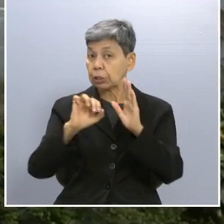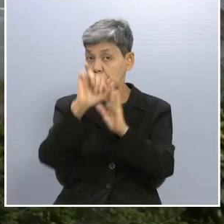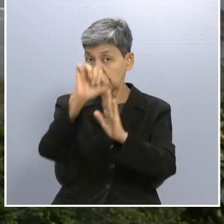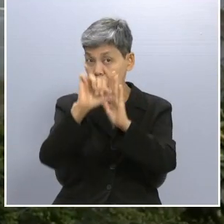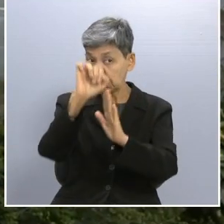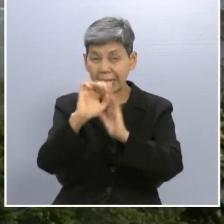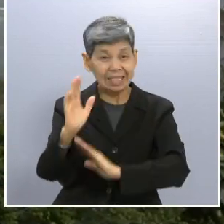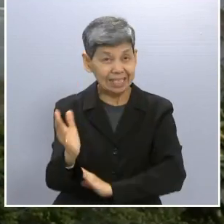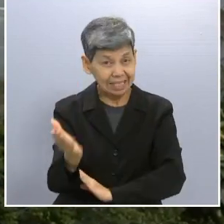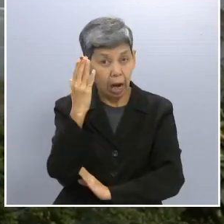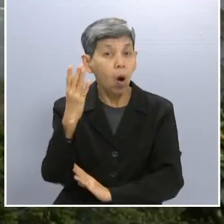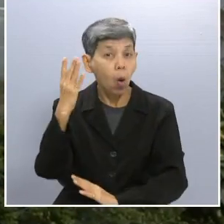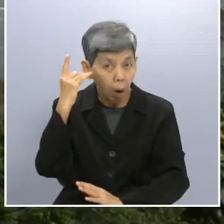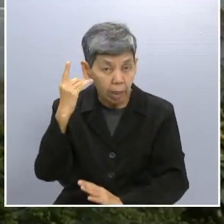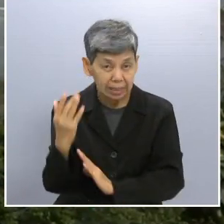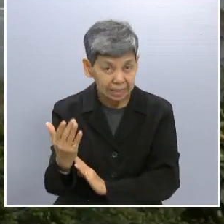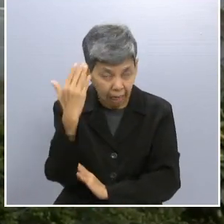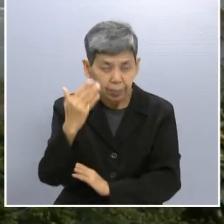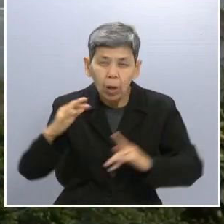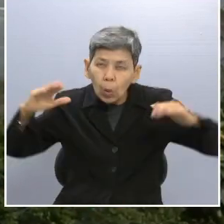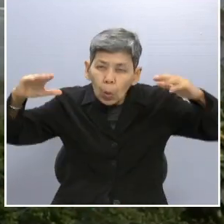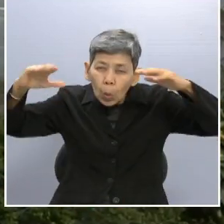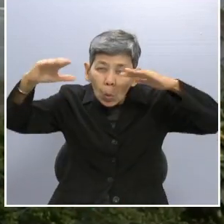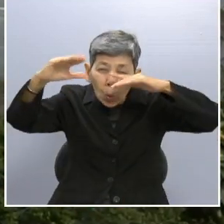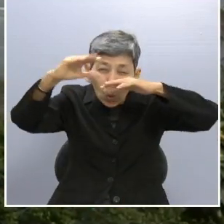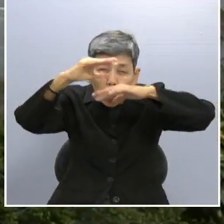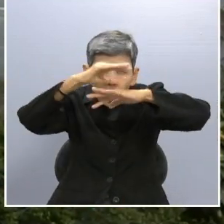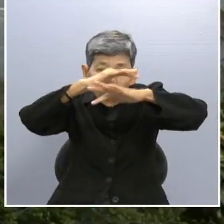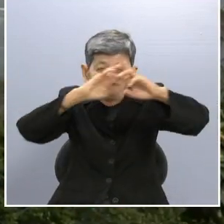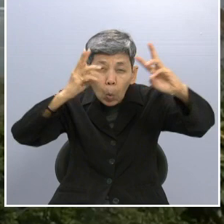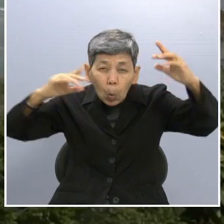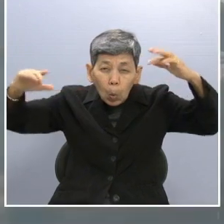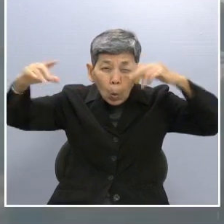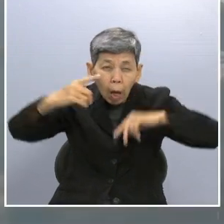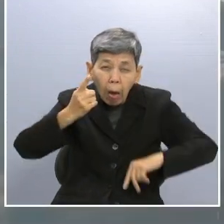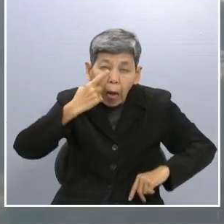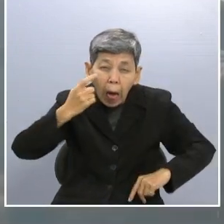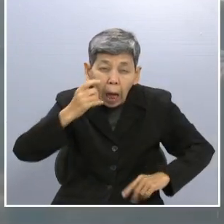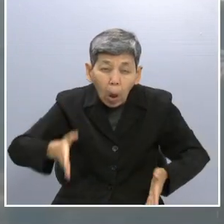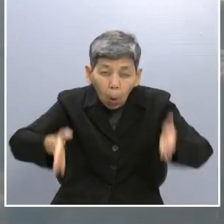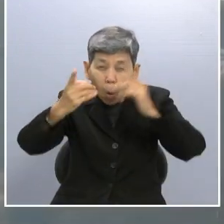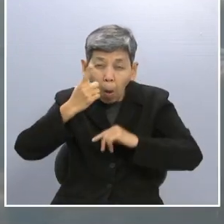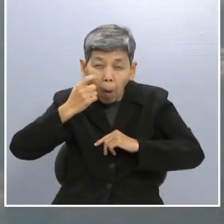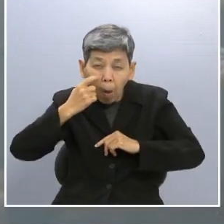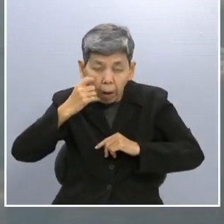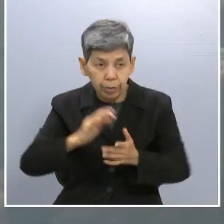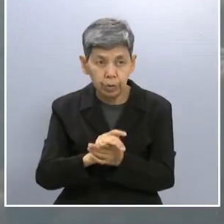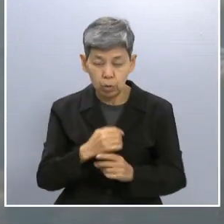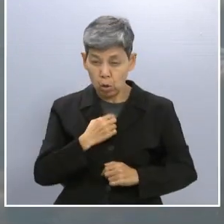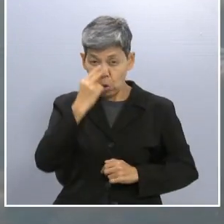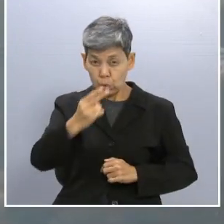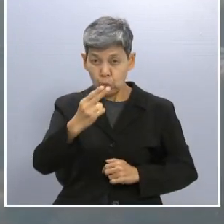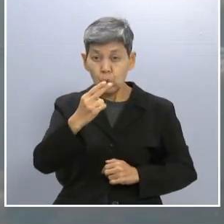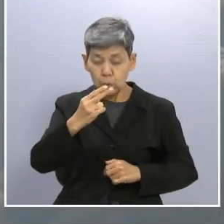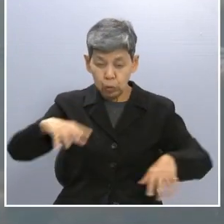เช้าวานนี้เนี่ยหมอกโพลนแทบจะไม่เห็นแม้กระทั่งตึกรามบ้านช่องคือถ้าขึ้นไปอยู่บนดอยสุเทพ